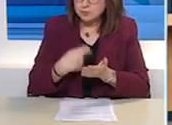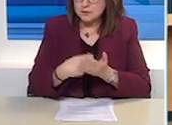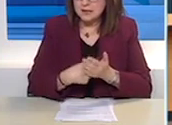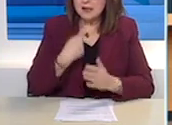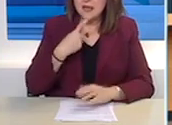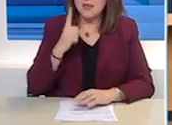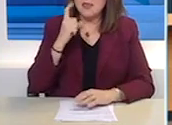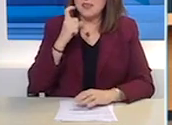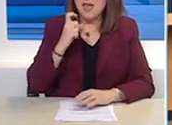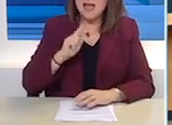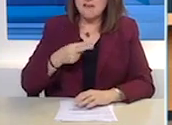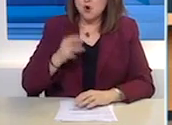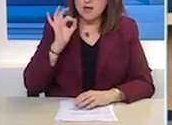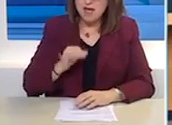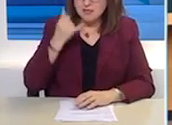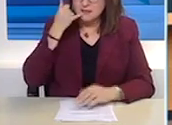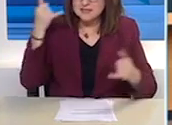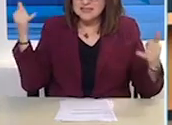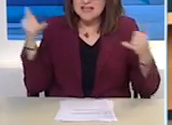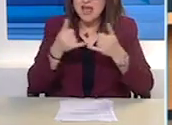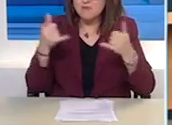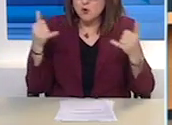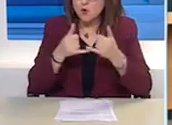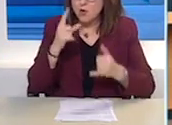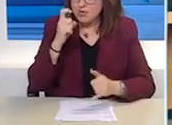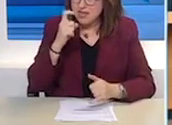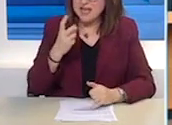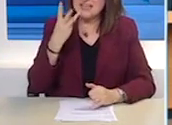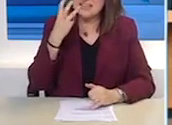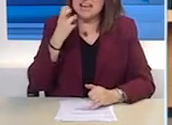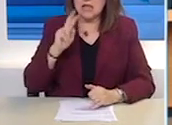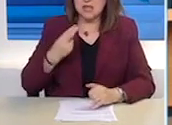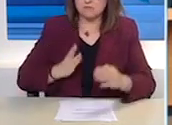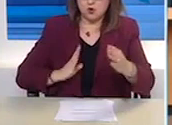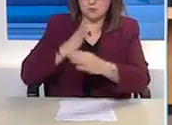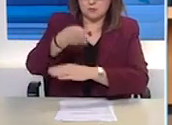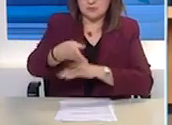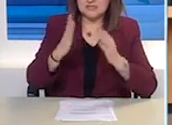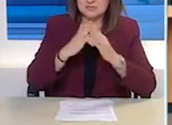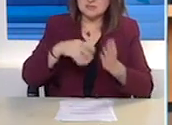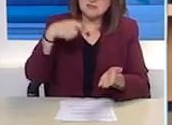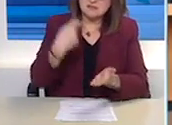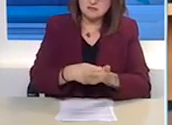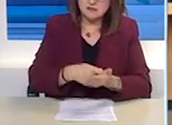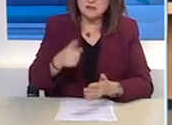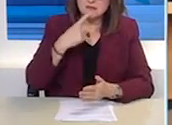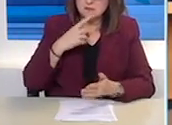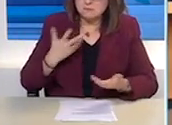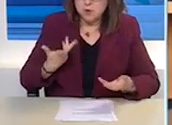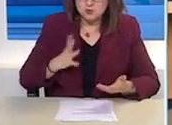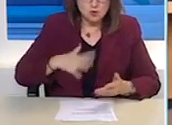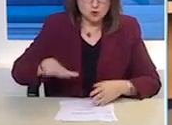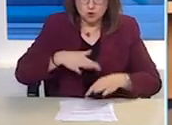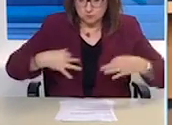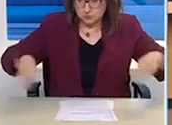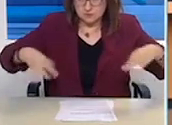10 ευρώ για κάθε τηλεφωνική απασχόληση γιατρού και 30 ευρώ για την κατοίκον επίσκεψη. Επίσης, ανακοινώσατε ότι οι ιδιώτες γιατροί